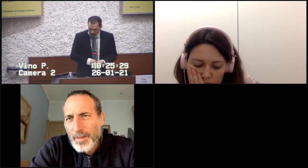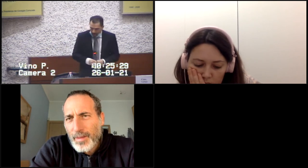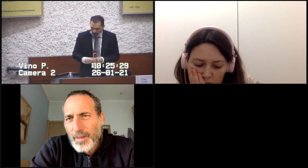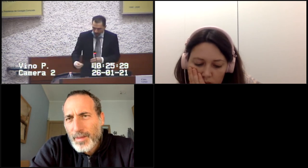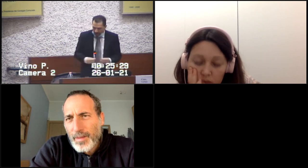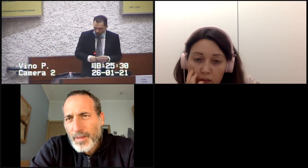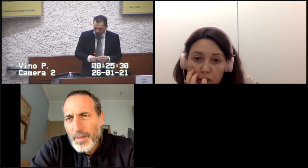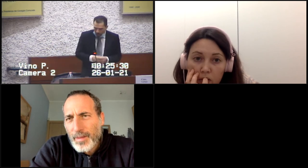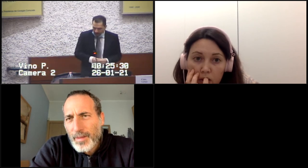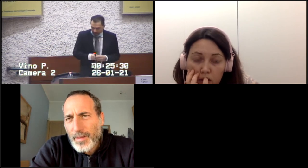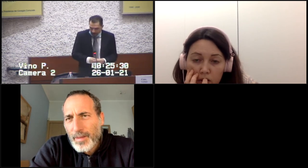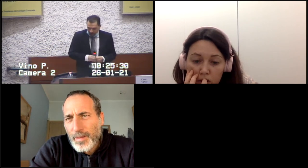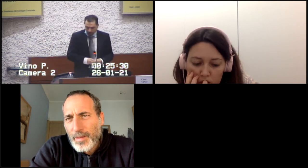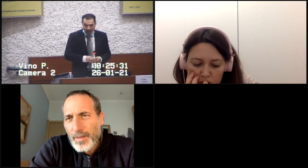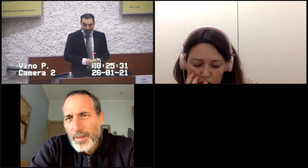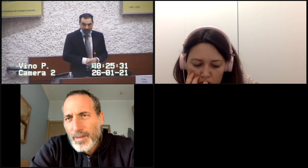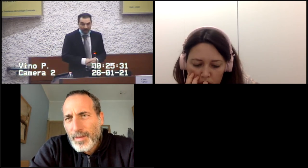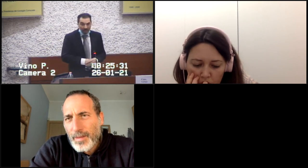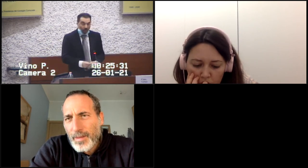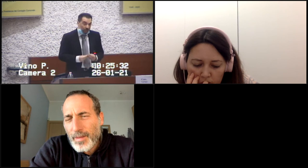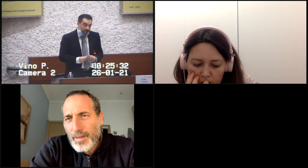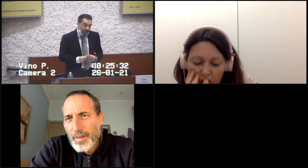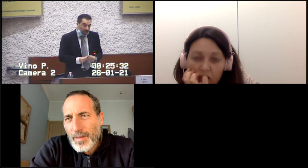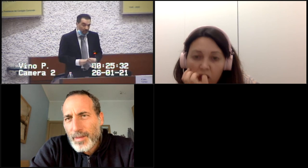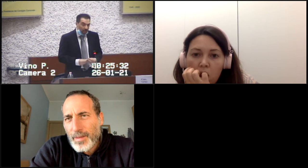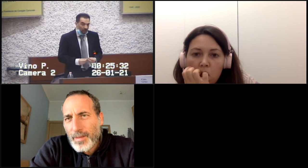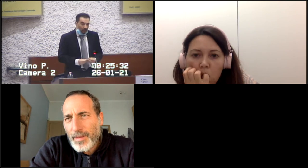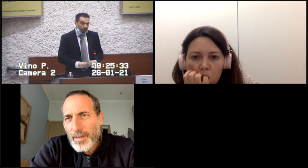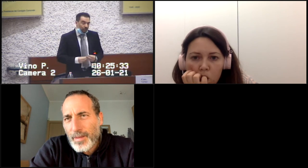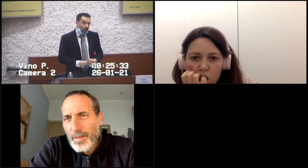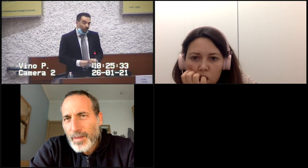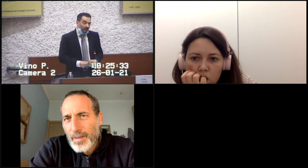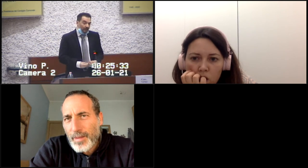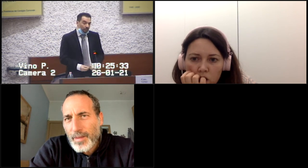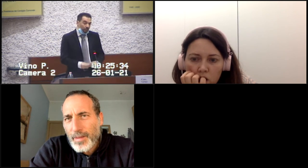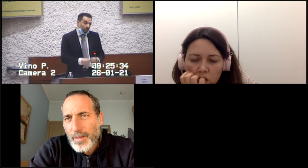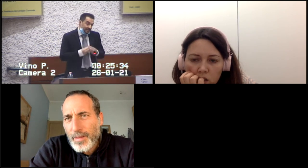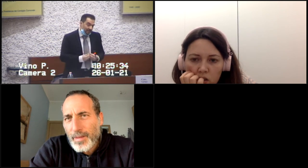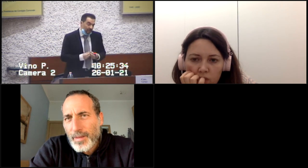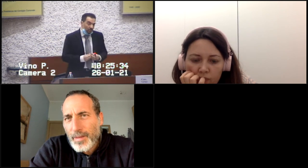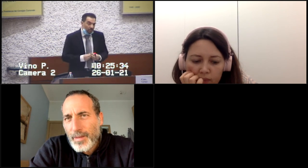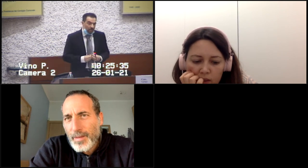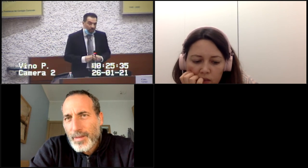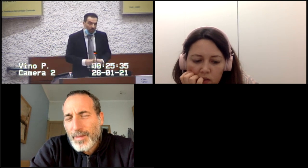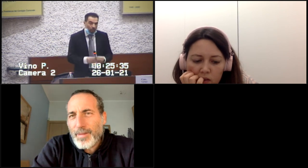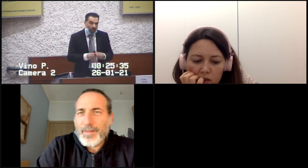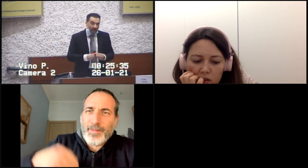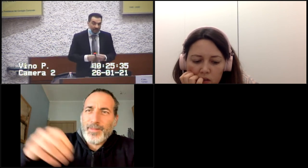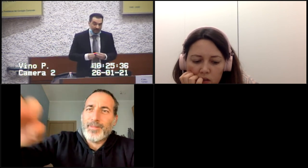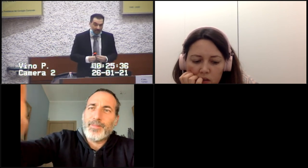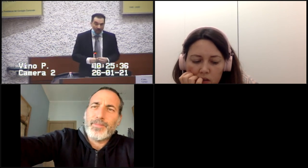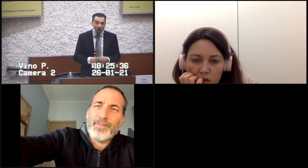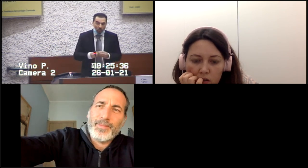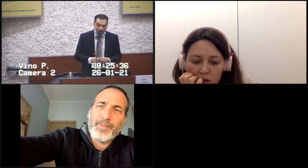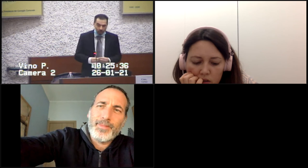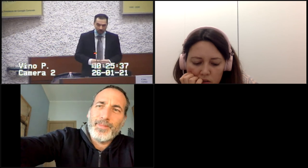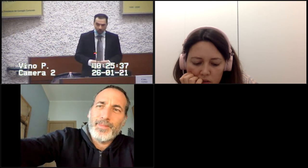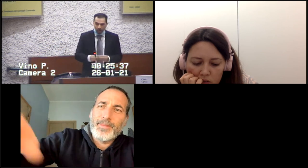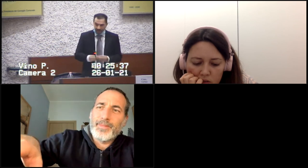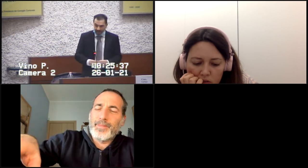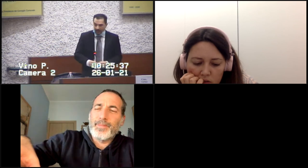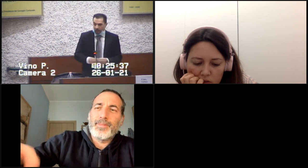contendendoci dove e come i 140.000 euro. Forse io farei un passettino indietro e ragionerei se